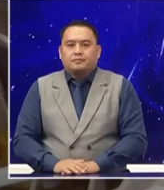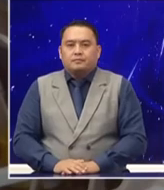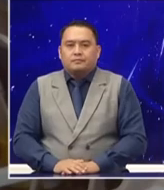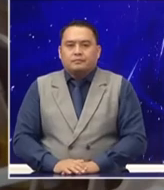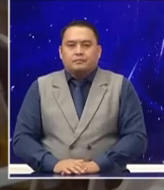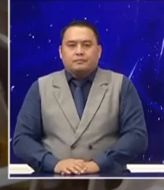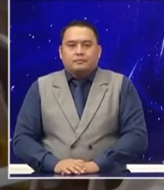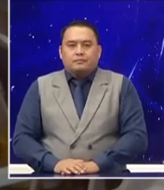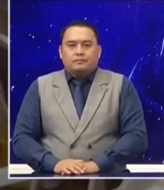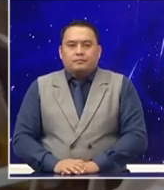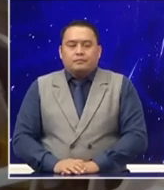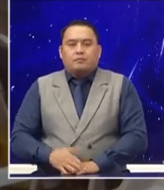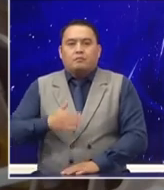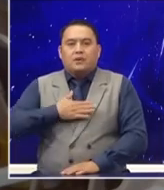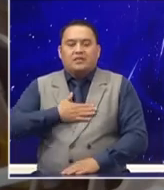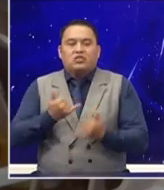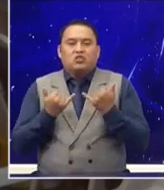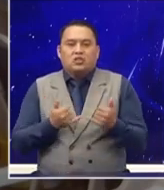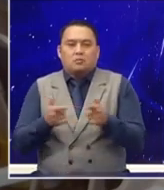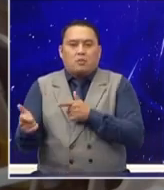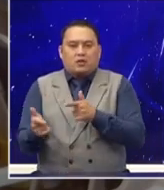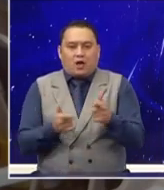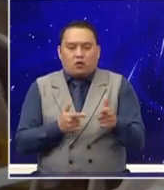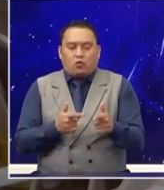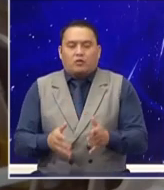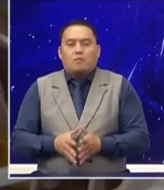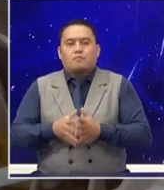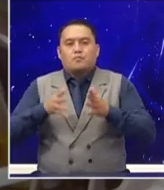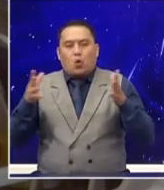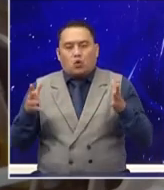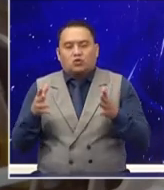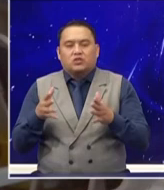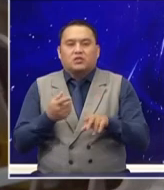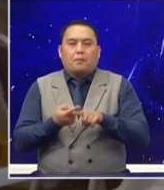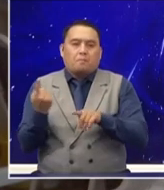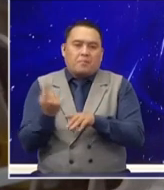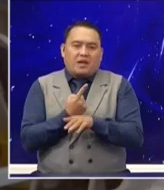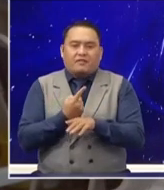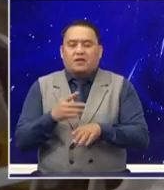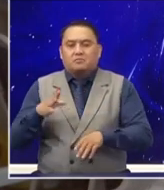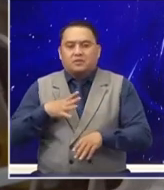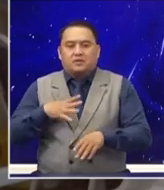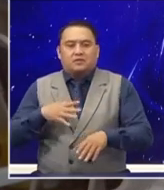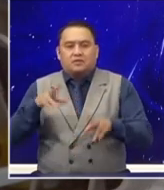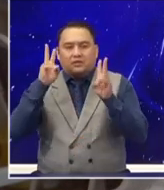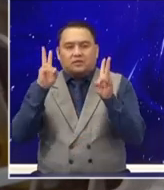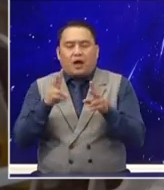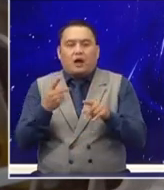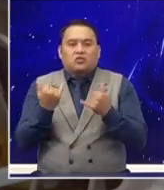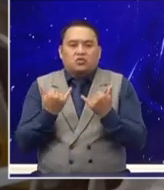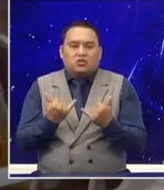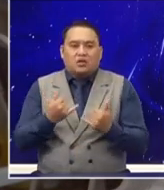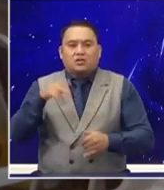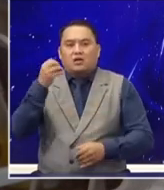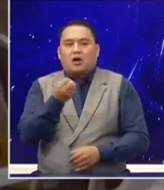более подготовлены, чем первый раз. Персонал тоже подготовлен. Мы уже знаем, чем бороться. Но, что я